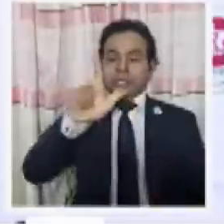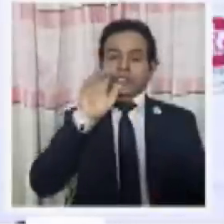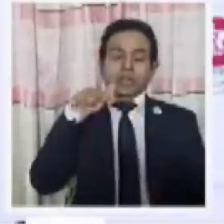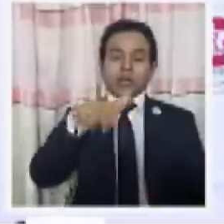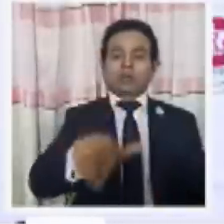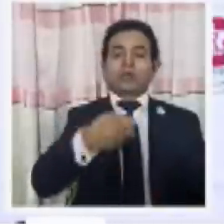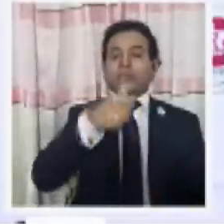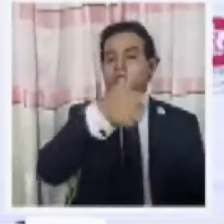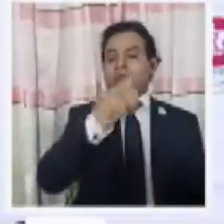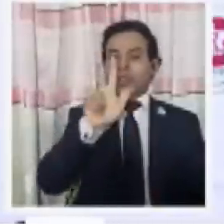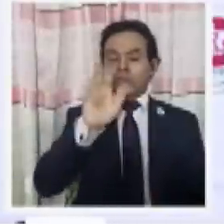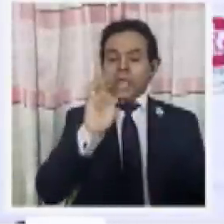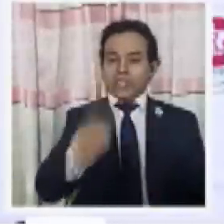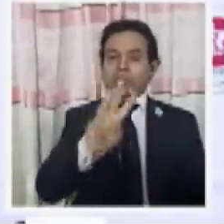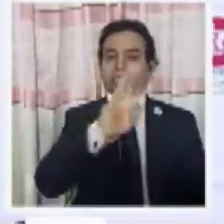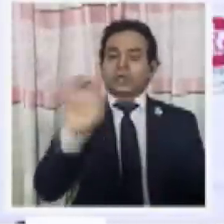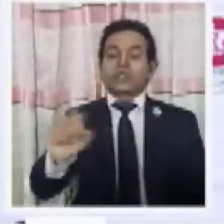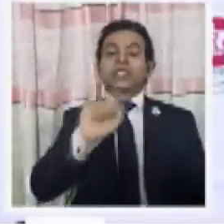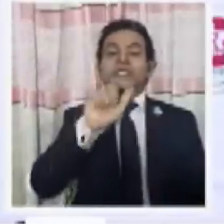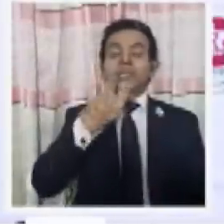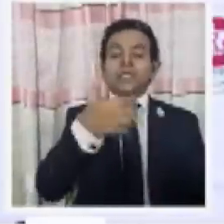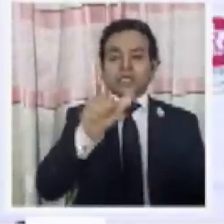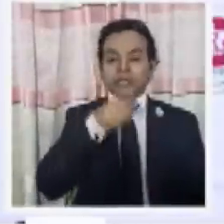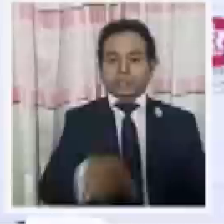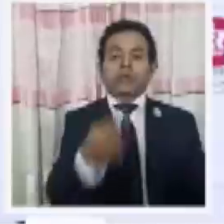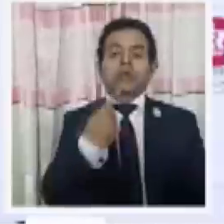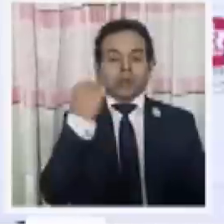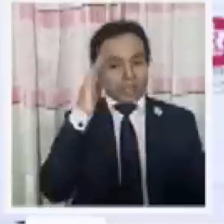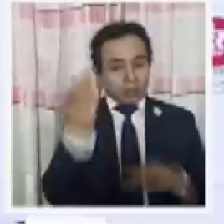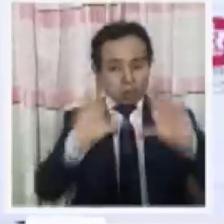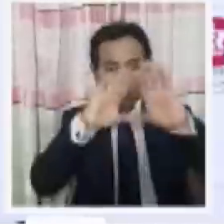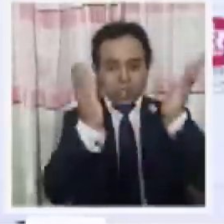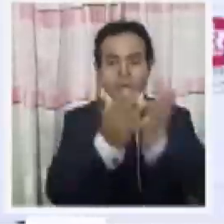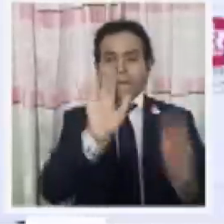215,539 জন এবং এ পর্যন্ত সারা বিশ্বে শনাক্ত হয়েছেন